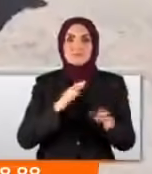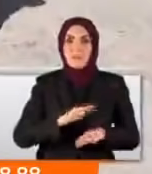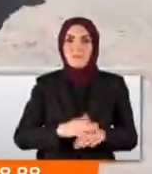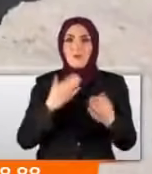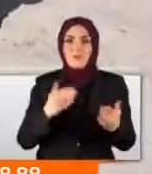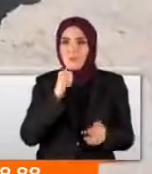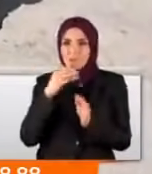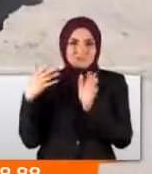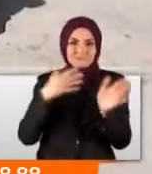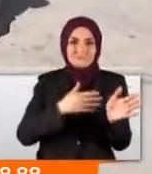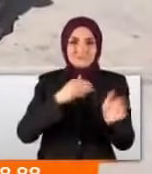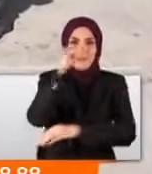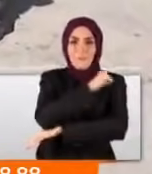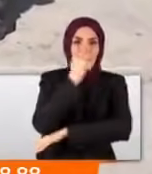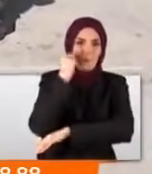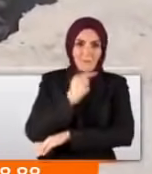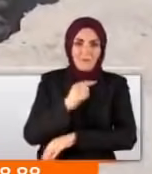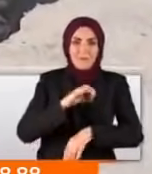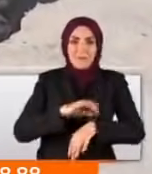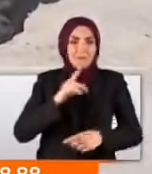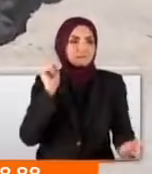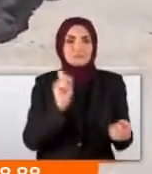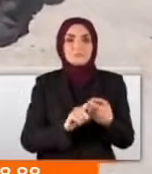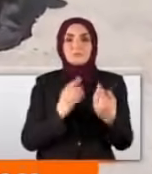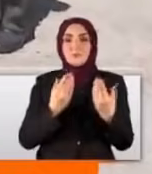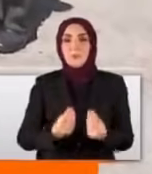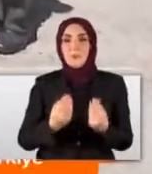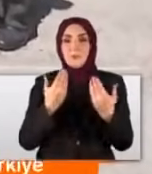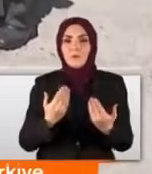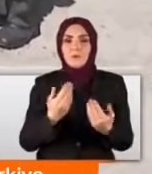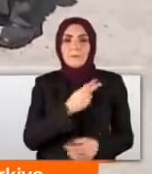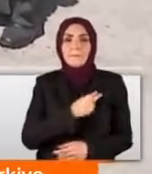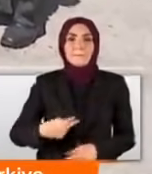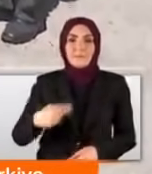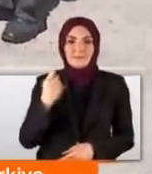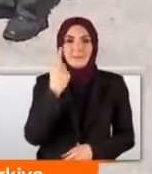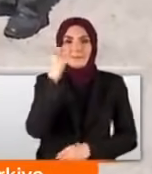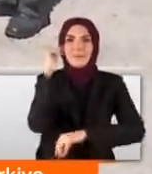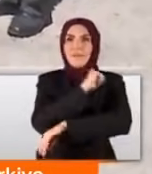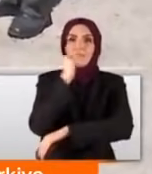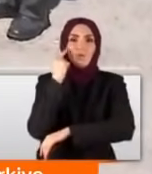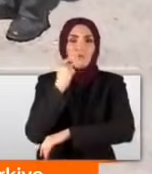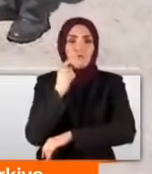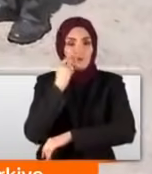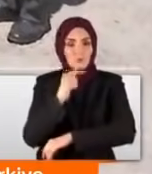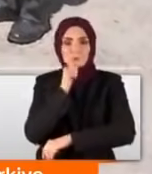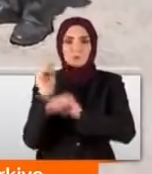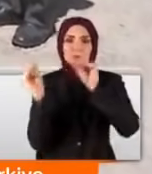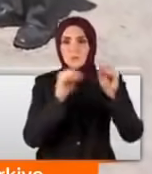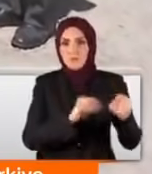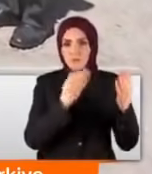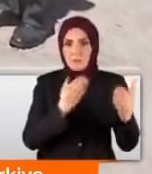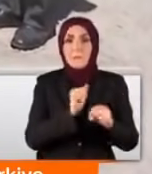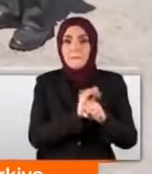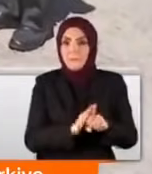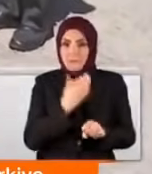tükeniyor. 3000 haneli köye belediye günde yalnızca bir tankerle su getiriyor. Ancak hem pandemi hem de sıcak hava derken bu tankerler de